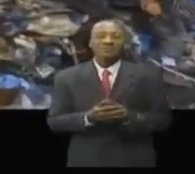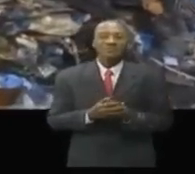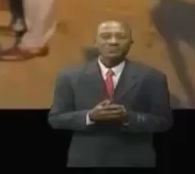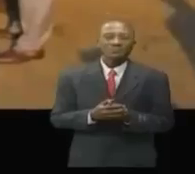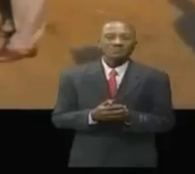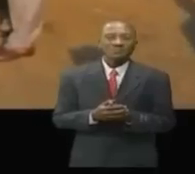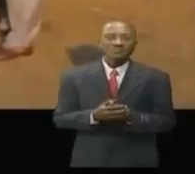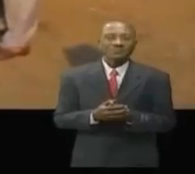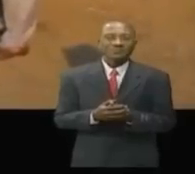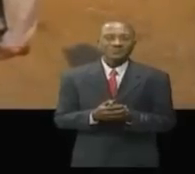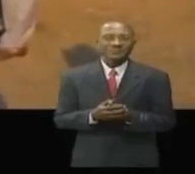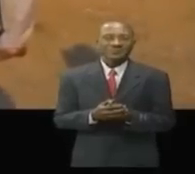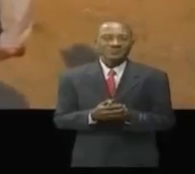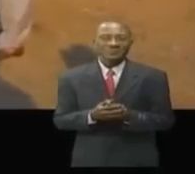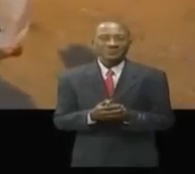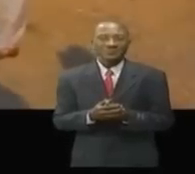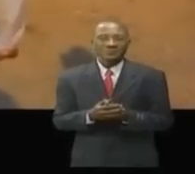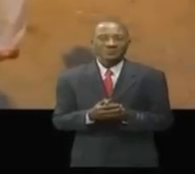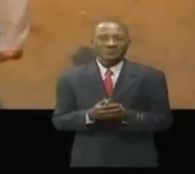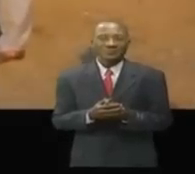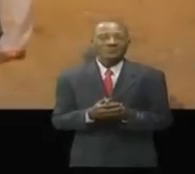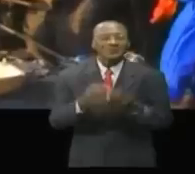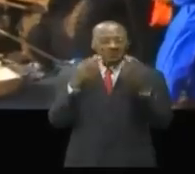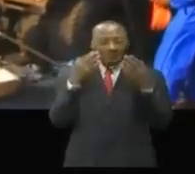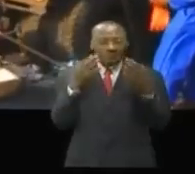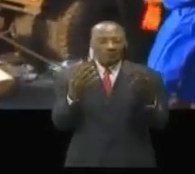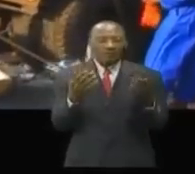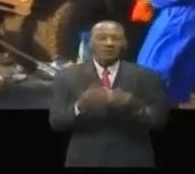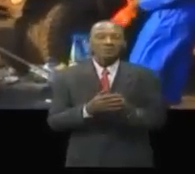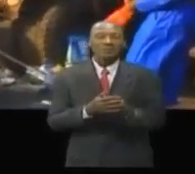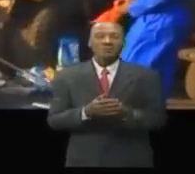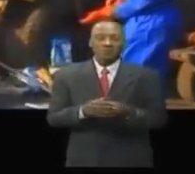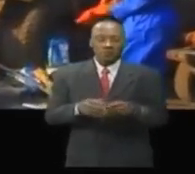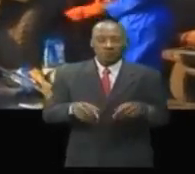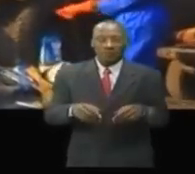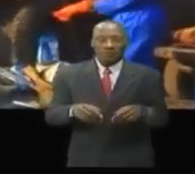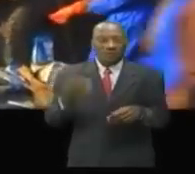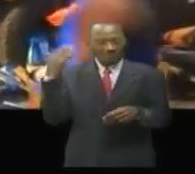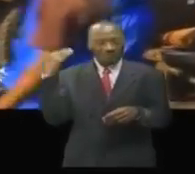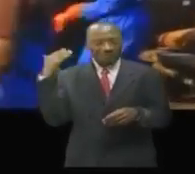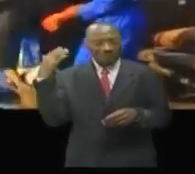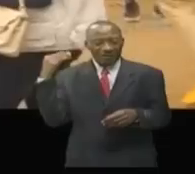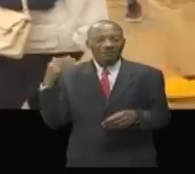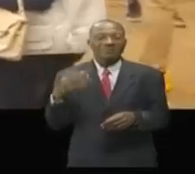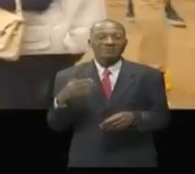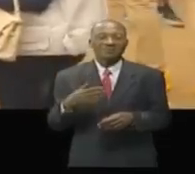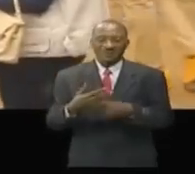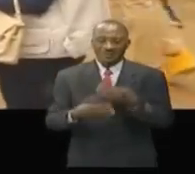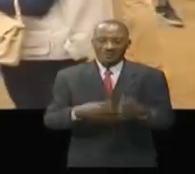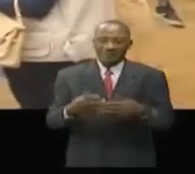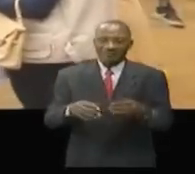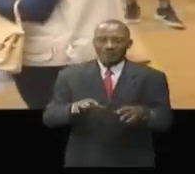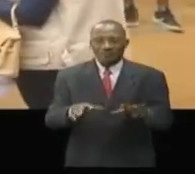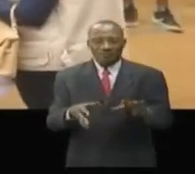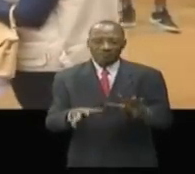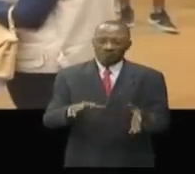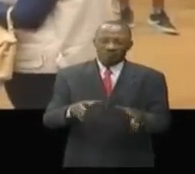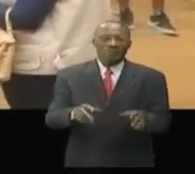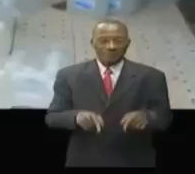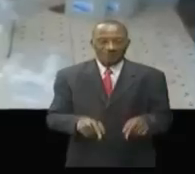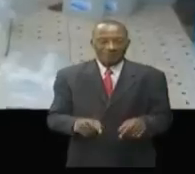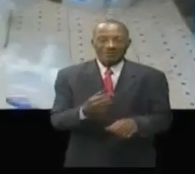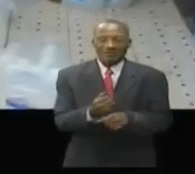grâce à un suivi psychothérapeutique. Aujourd'hui, ils sont utiles pour des travaux d'assainissement. À Makala comme à